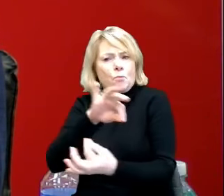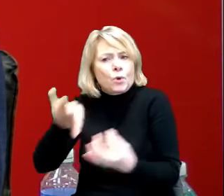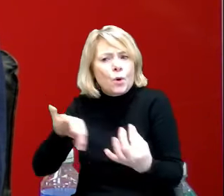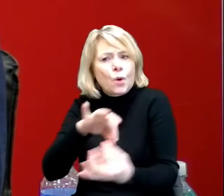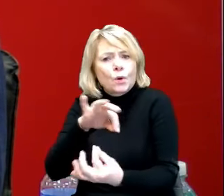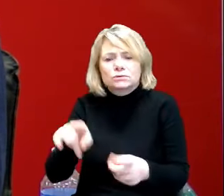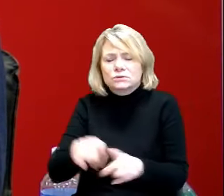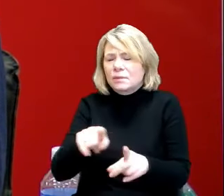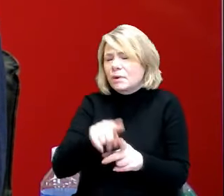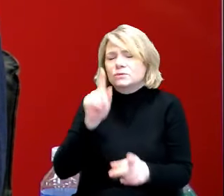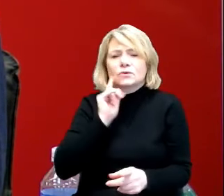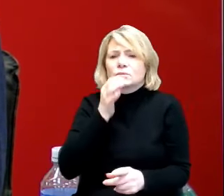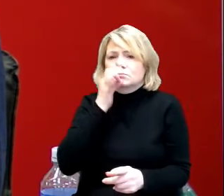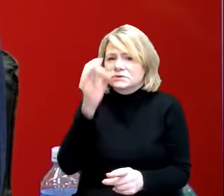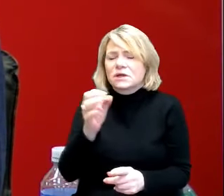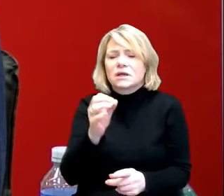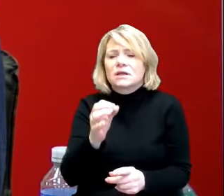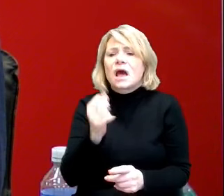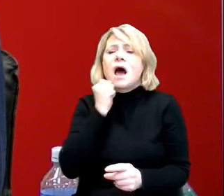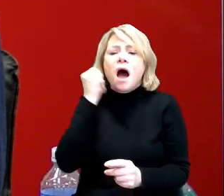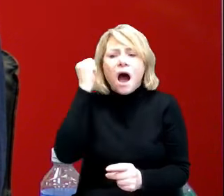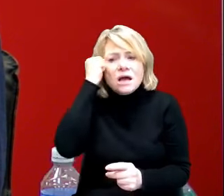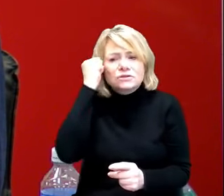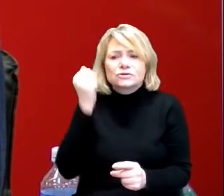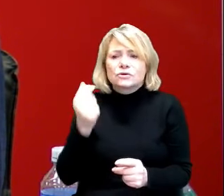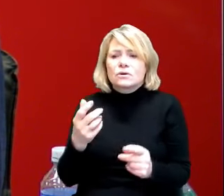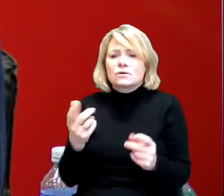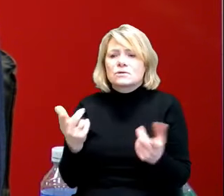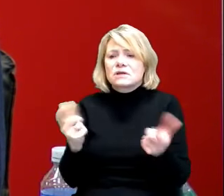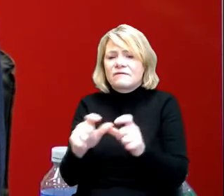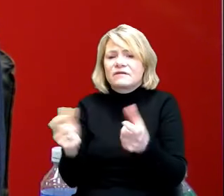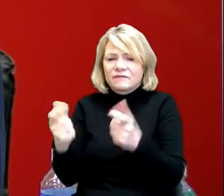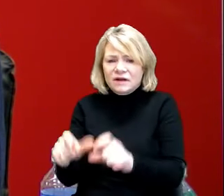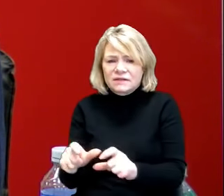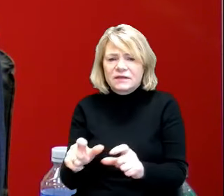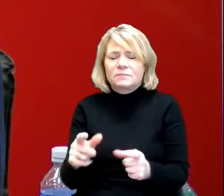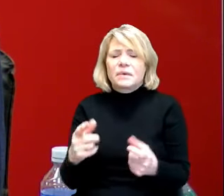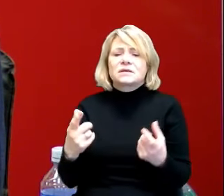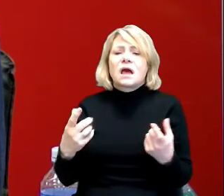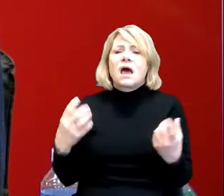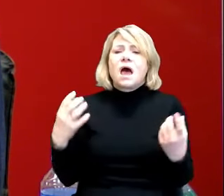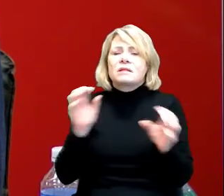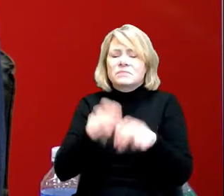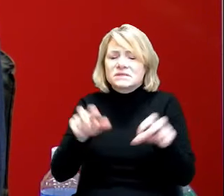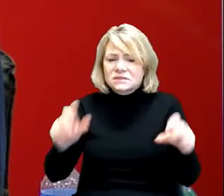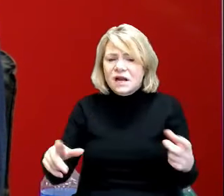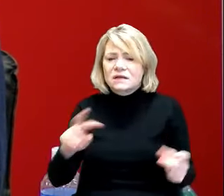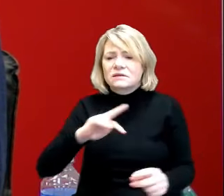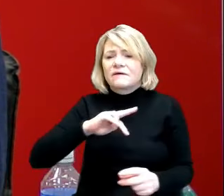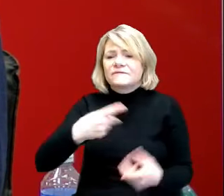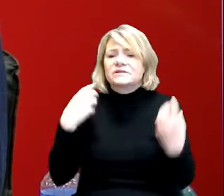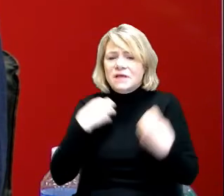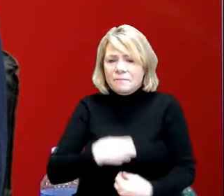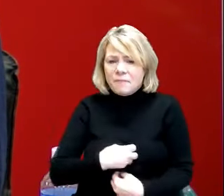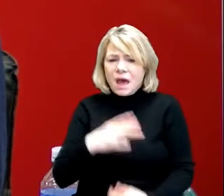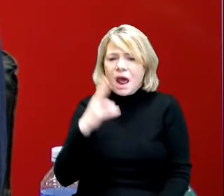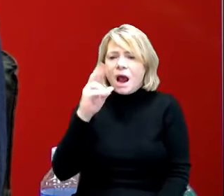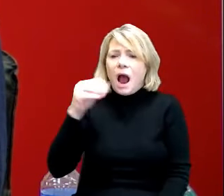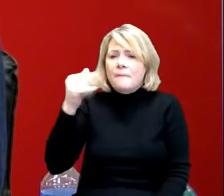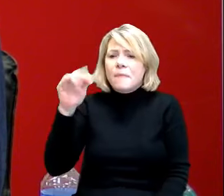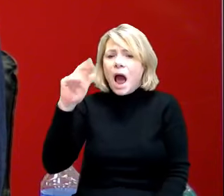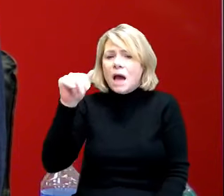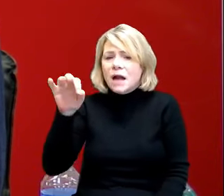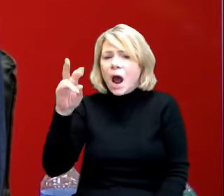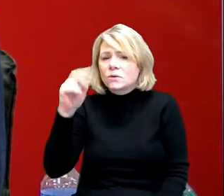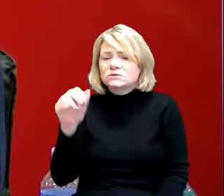padėkoti savivaldybės administracijai vicemerui kamarauskui už tai kad ieškojo ir atrado kaip atpiginti